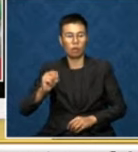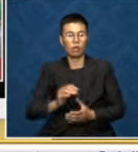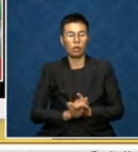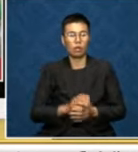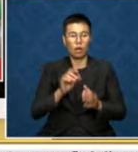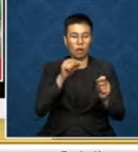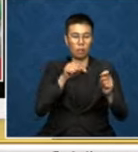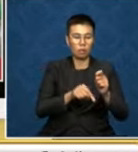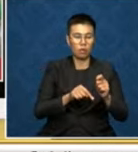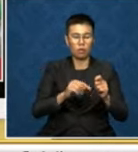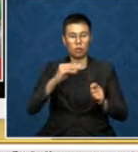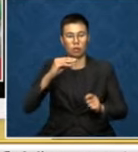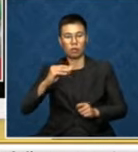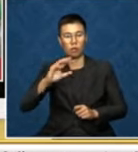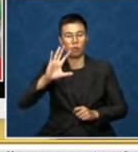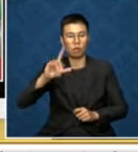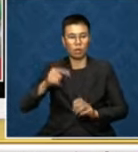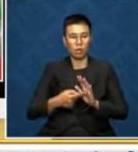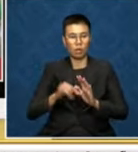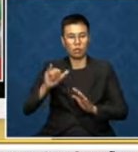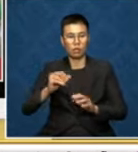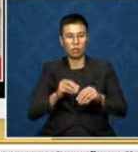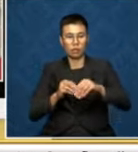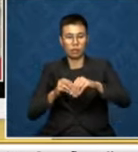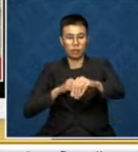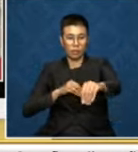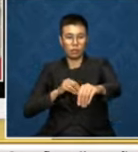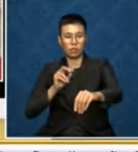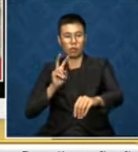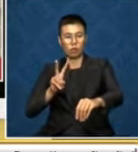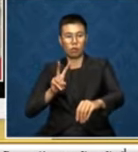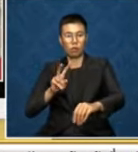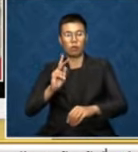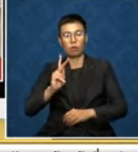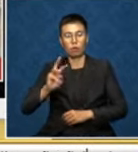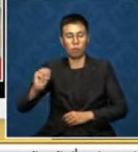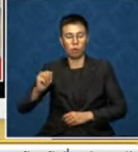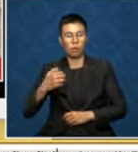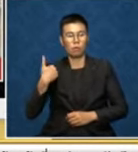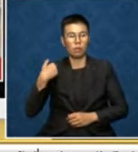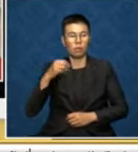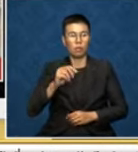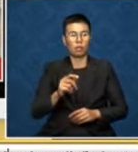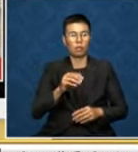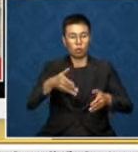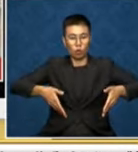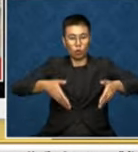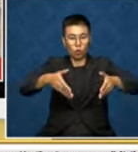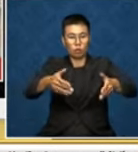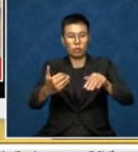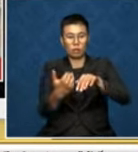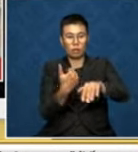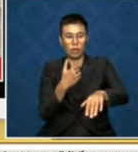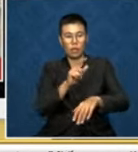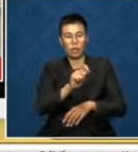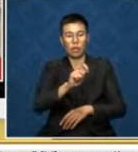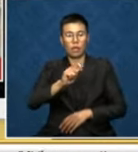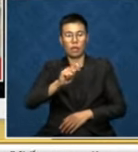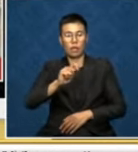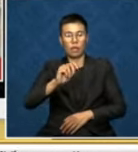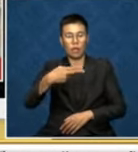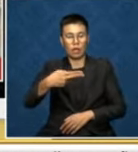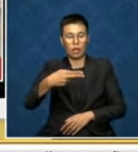องชัยระยะทาง2กิโลเมตร10ทางหลวง AH12 กาฬสินธุ์ขอนแก่นยาวไปถึงหน้าวัดป่า